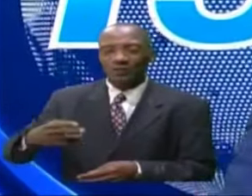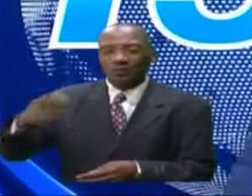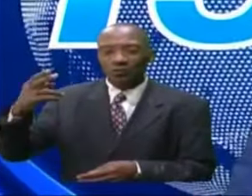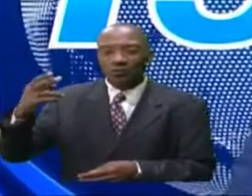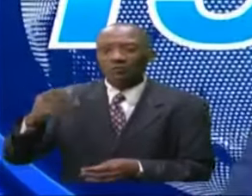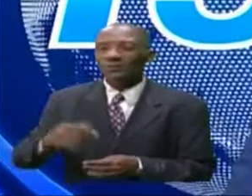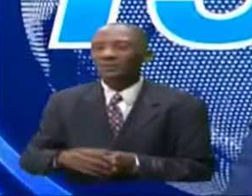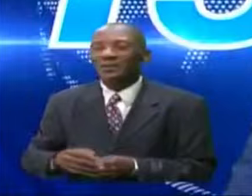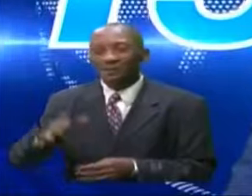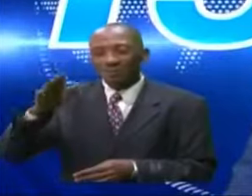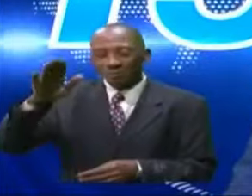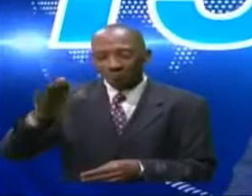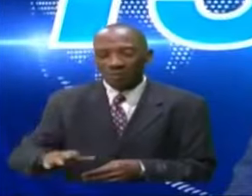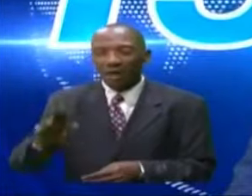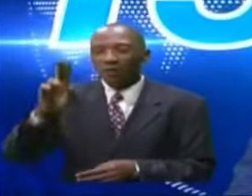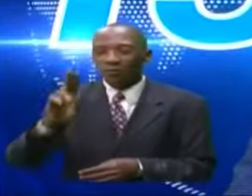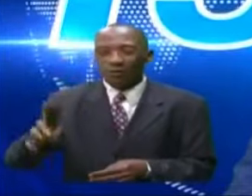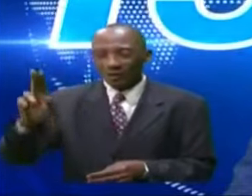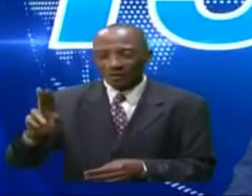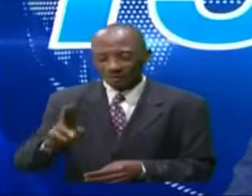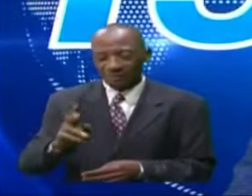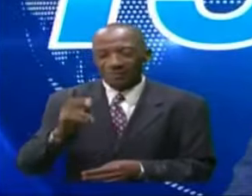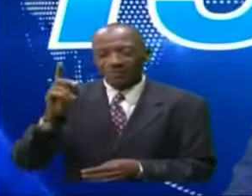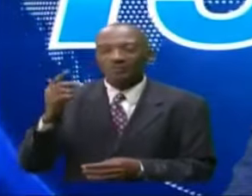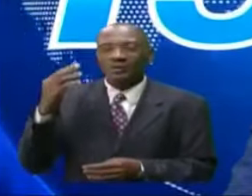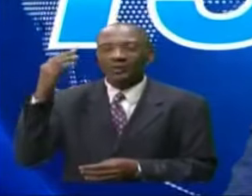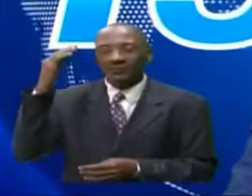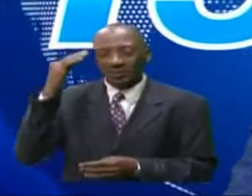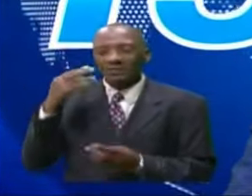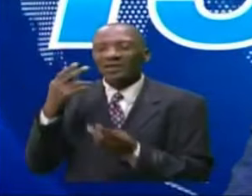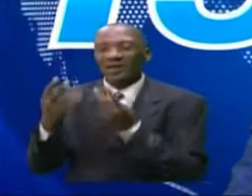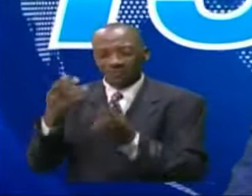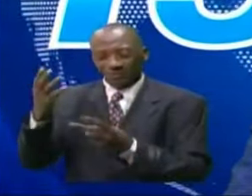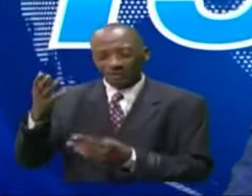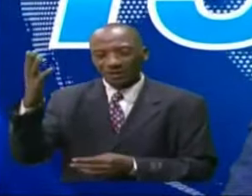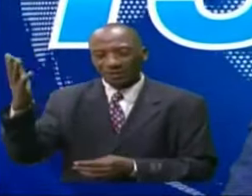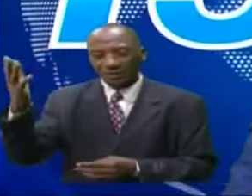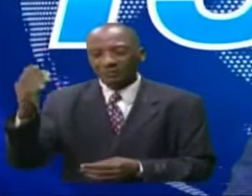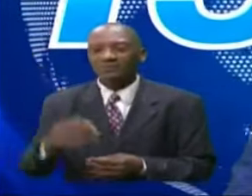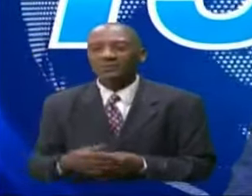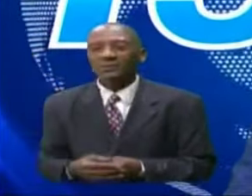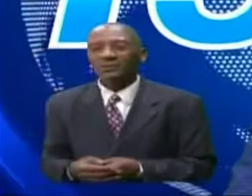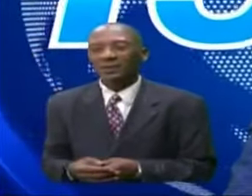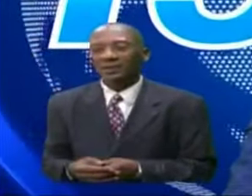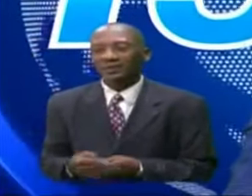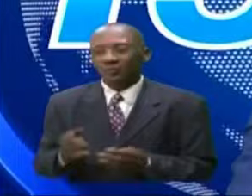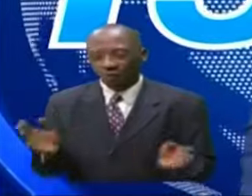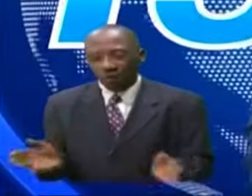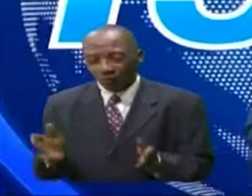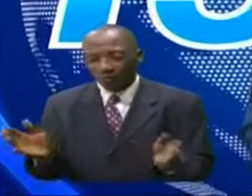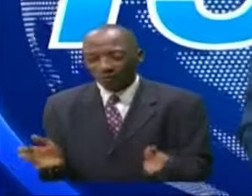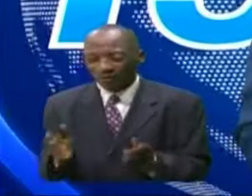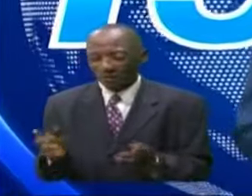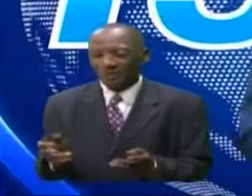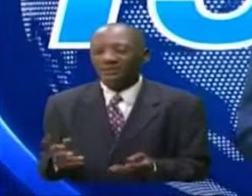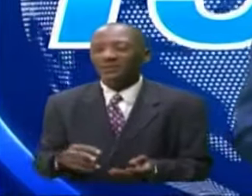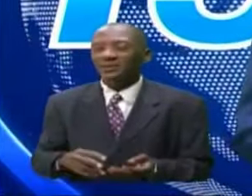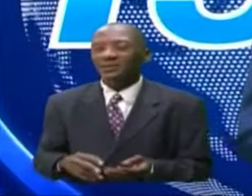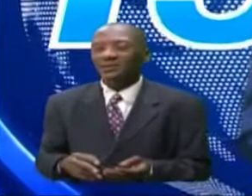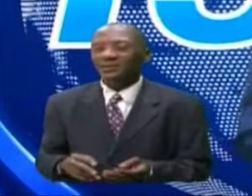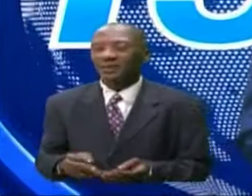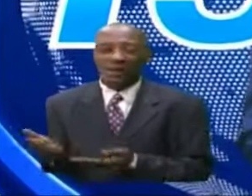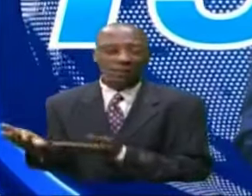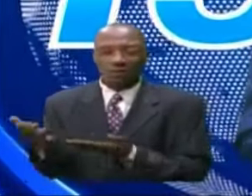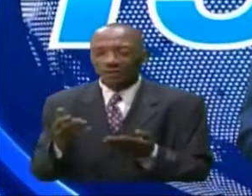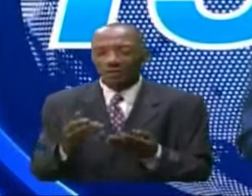du Bazouélé. Mais dans le reportage que vous allez suivre tout à l'heure, nous faisons quelques pas en arrière pour vous proposer l'étape de la Tchopo. Sur place, le